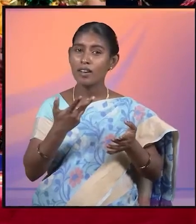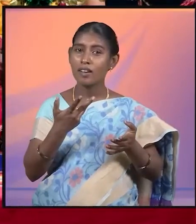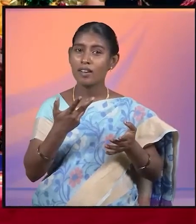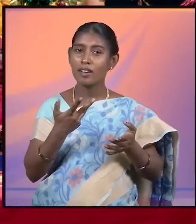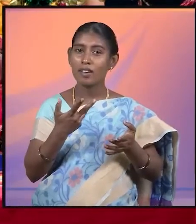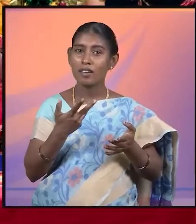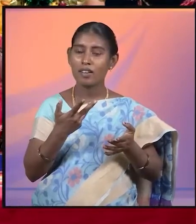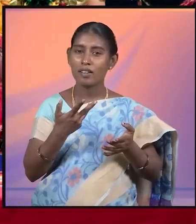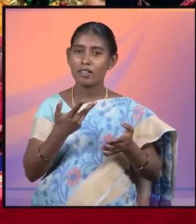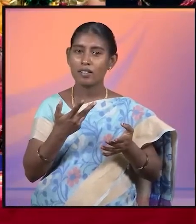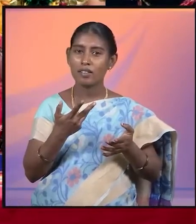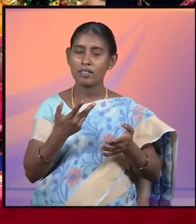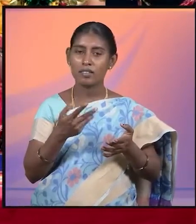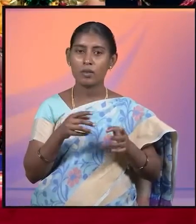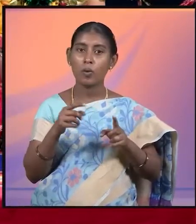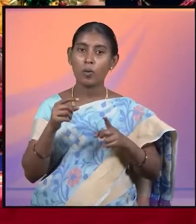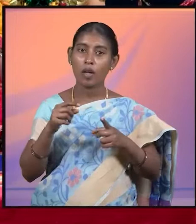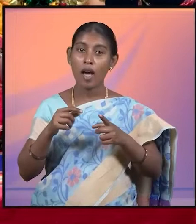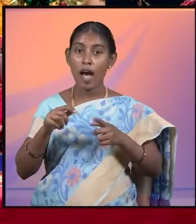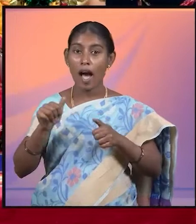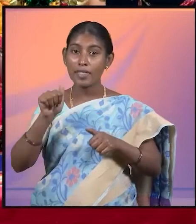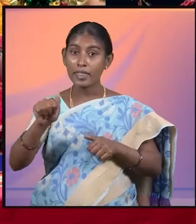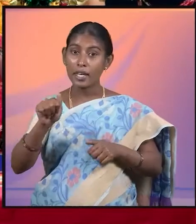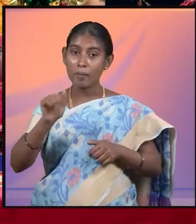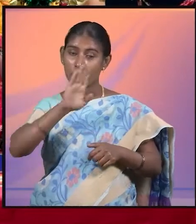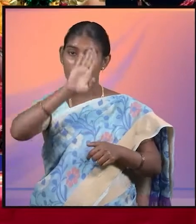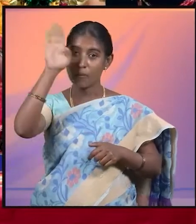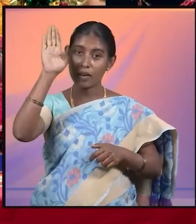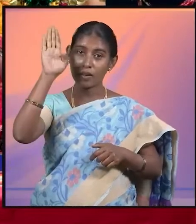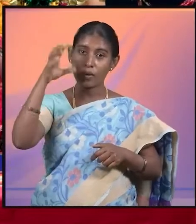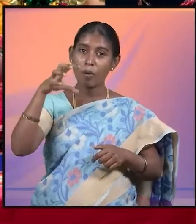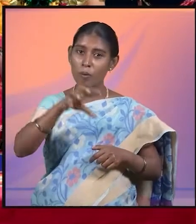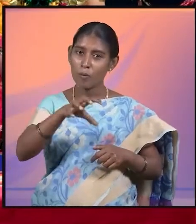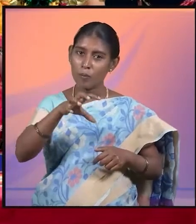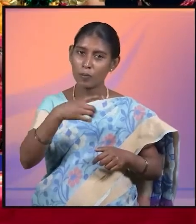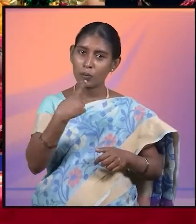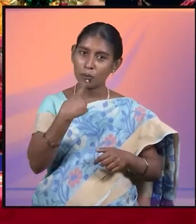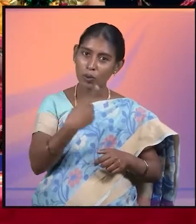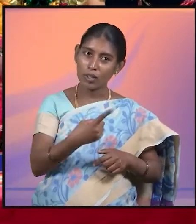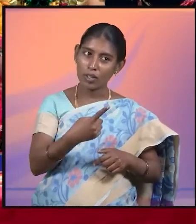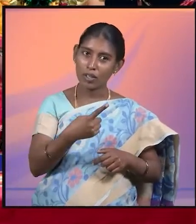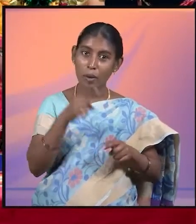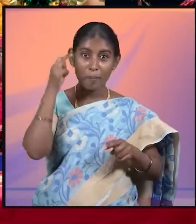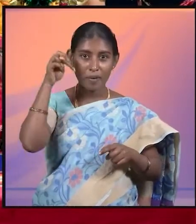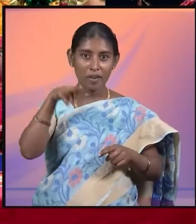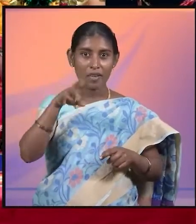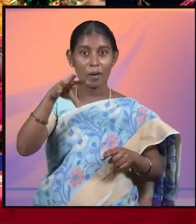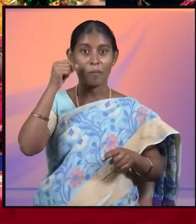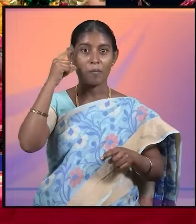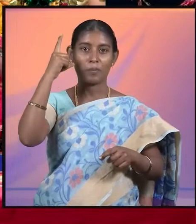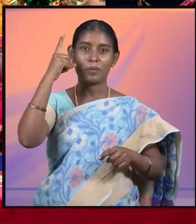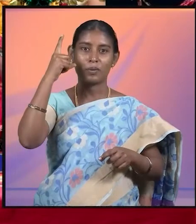அதியமானோட கொல்லம்பட்டறையில தான். தொண்டைமானும் ஔவையார் சொன்னதோட பொருளை புரிஞ்சுகிட்டு அதியமான்